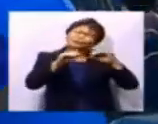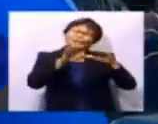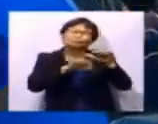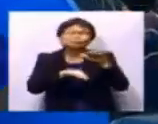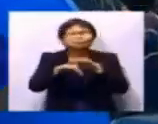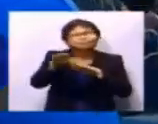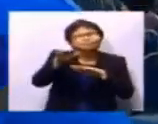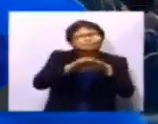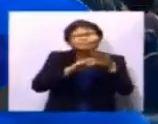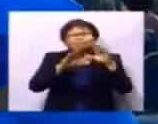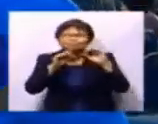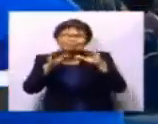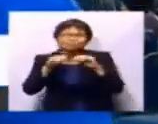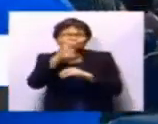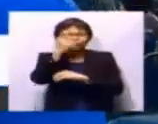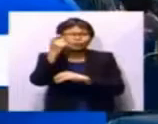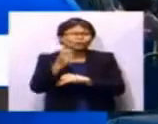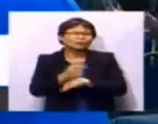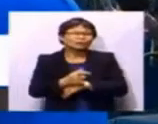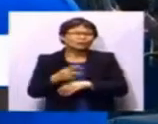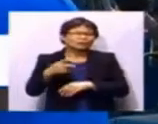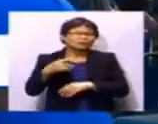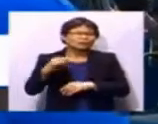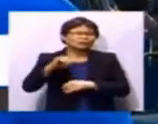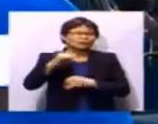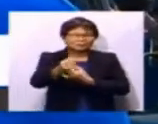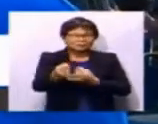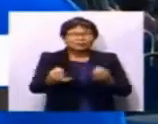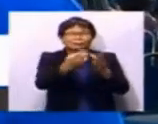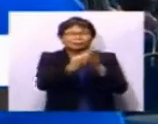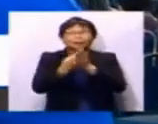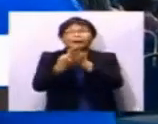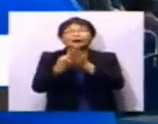kira atas kami sebagai Jabatan Perpaduan,